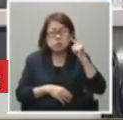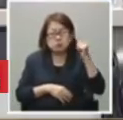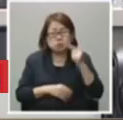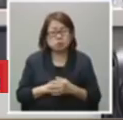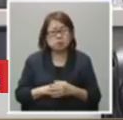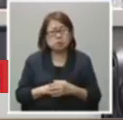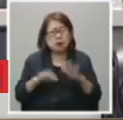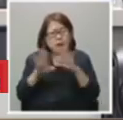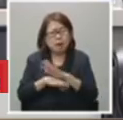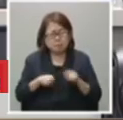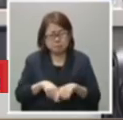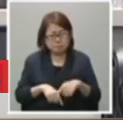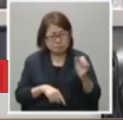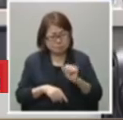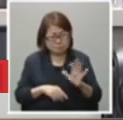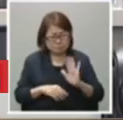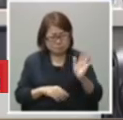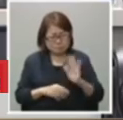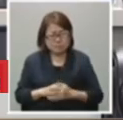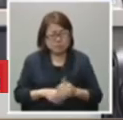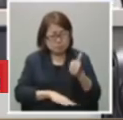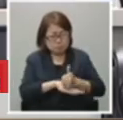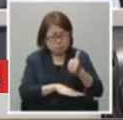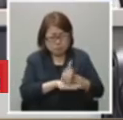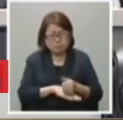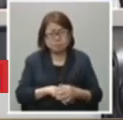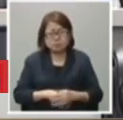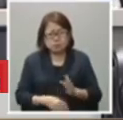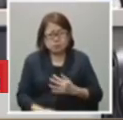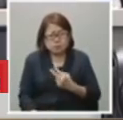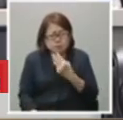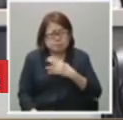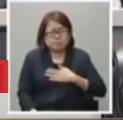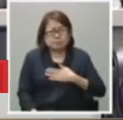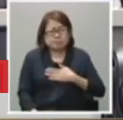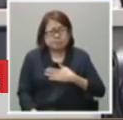ได้ครับท่านเป็นผู้นำประเทศหายใจลึกๆเข้าไว้ครับ